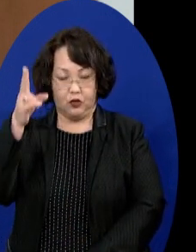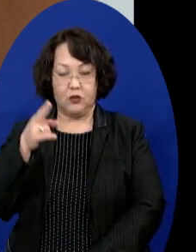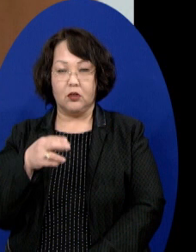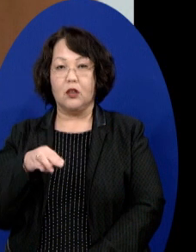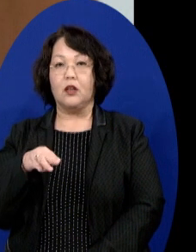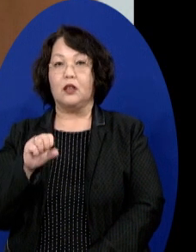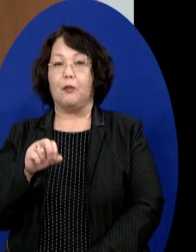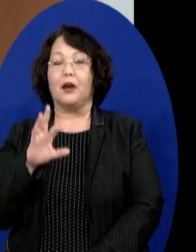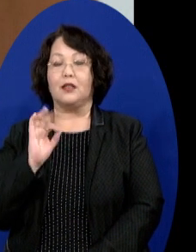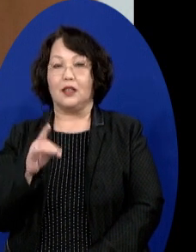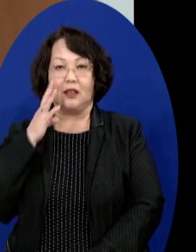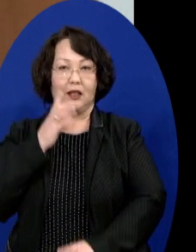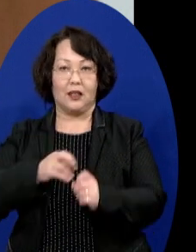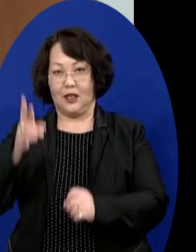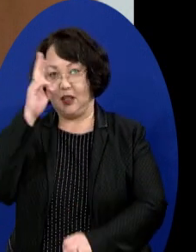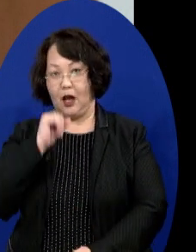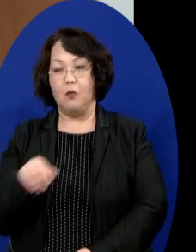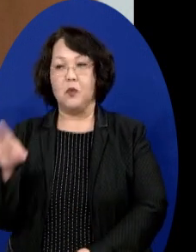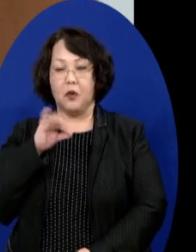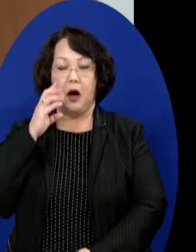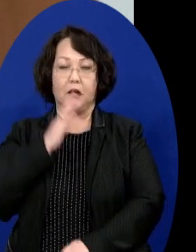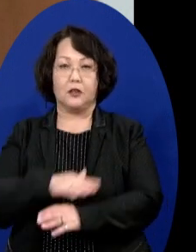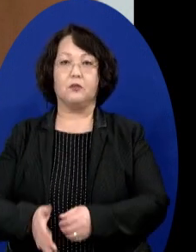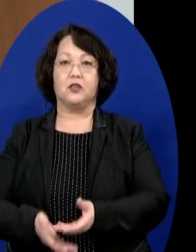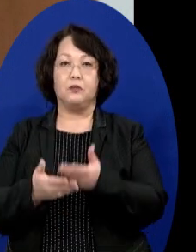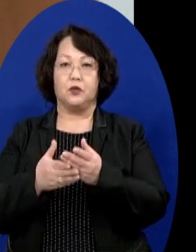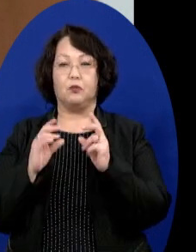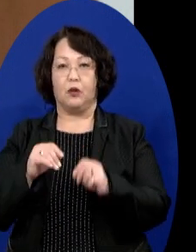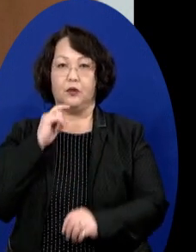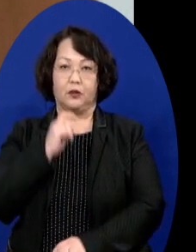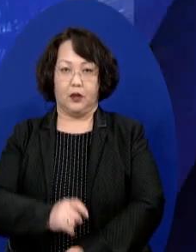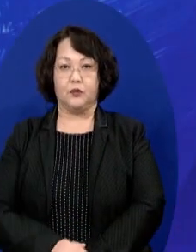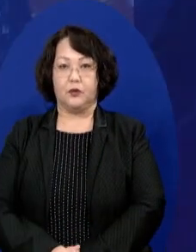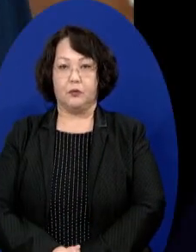газар болон гадаад харилцааны яам бүх талаар дэмжлэг үзүүлнэ гэдгийг хэллээ.